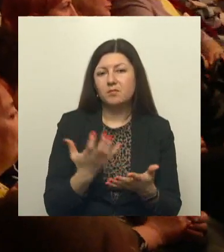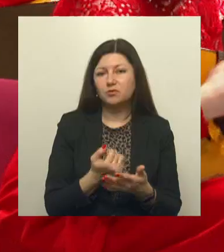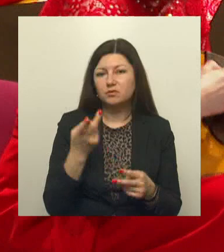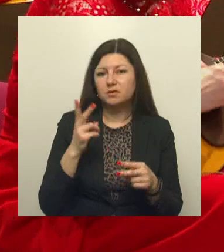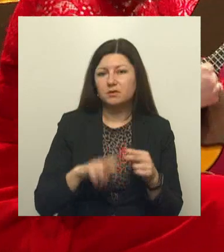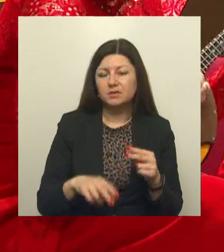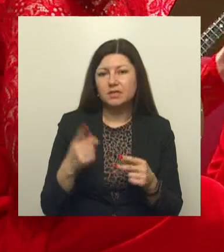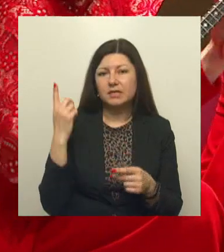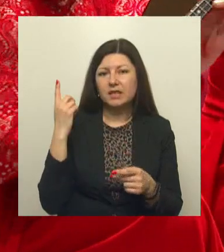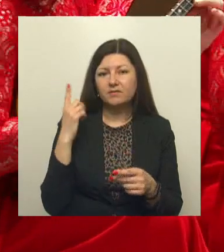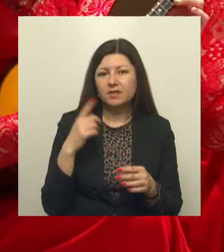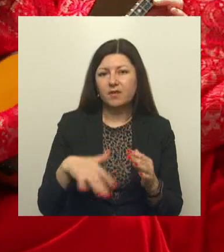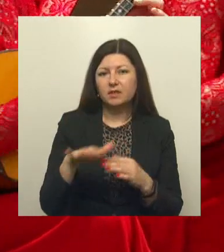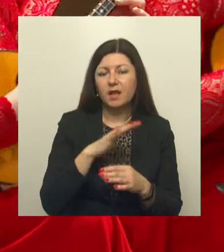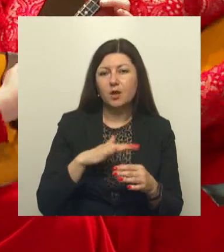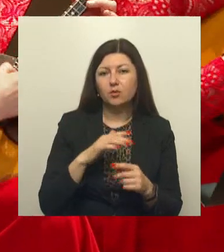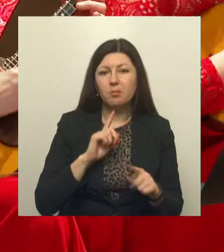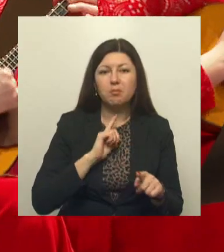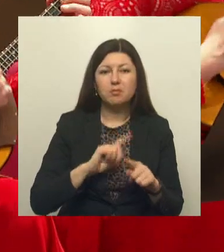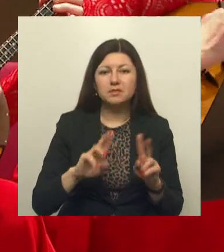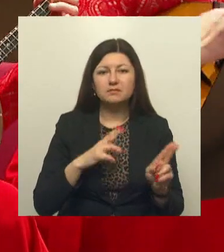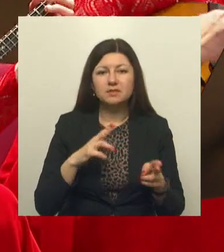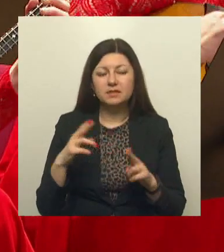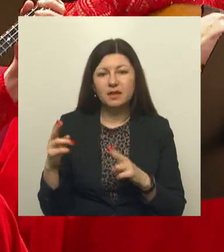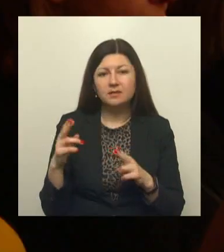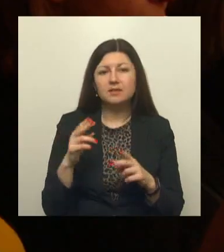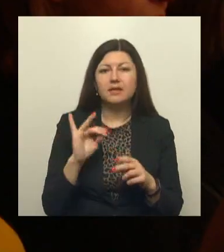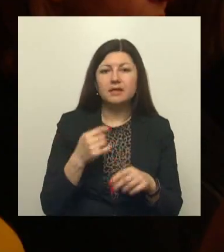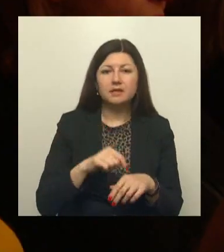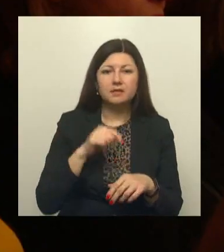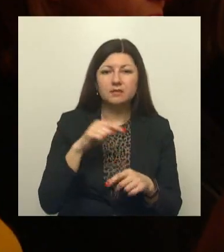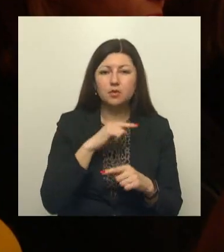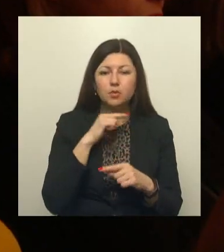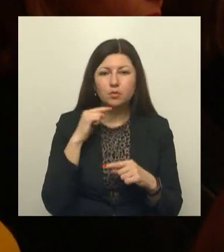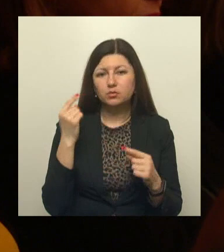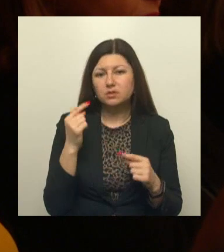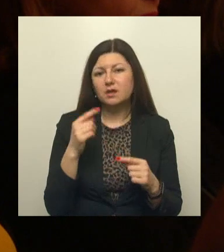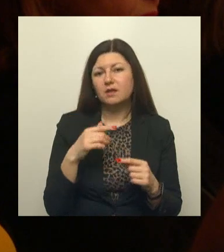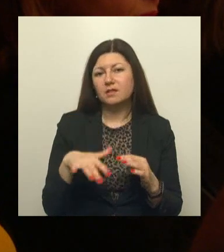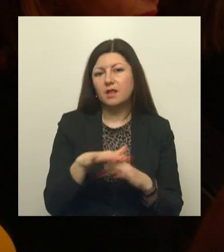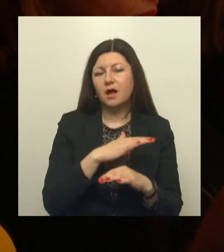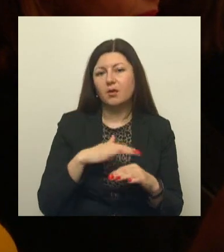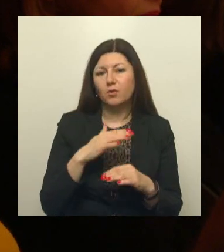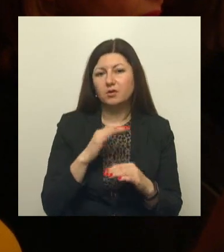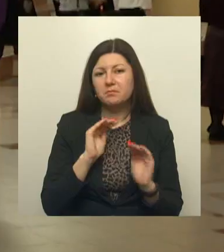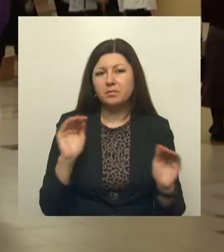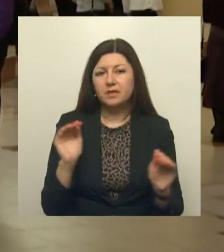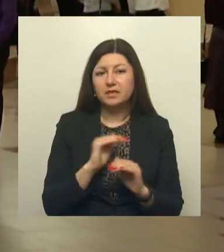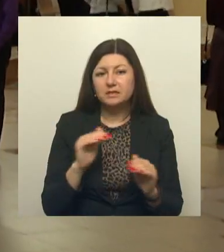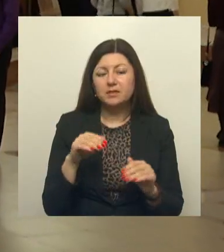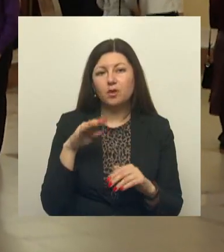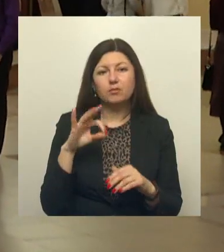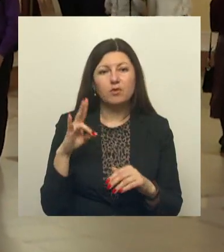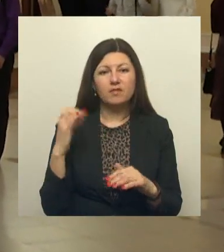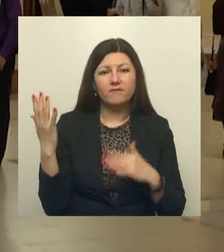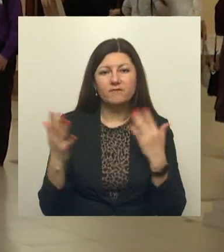традиционные темы – джига, быстрый ирландский танец, как символа древа, и интонации русской народной песни «То не ветер ветку клонит». Сейчас